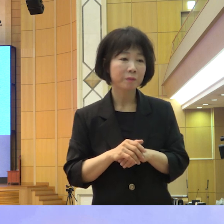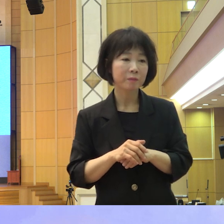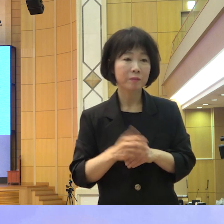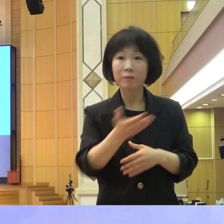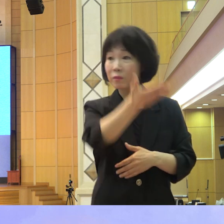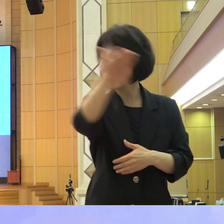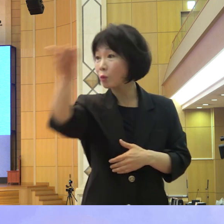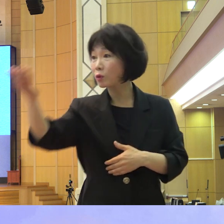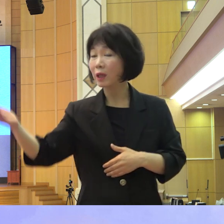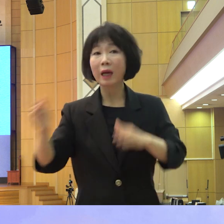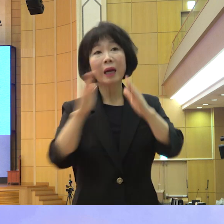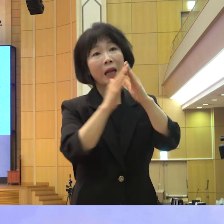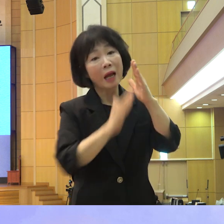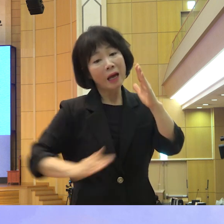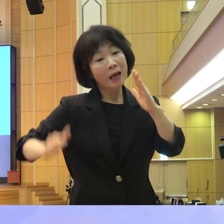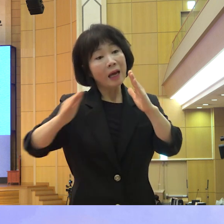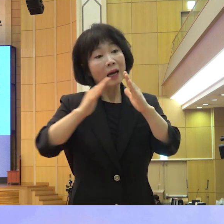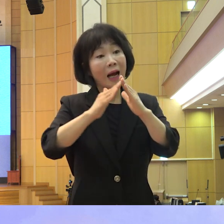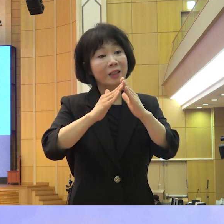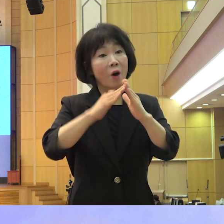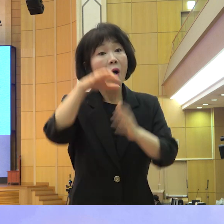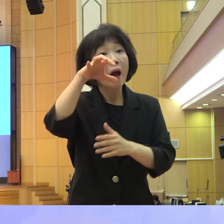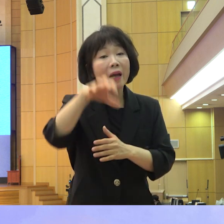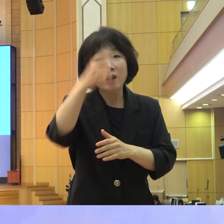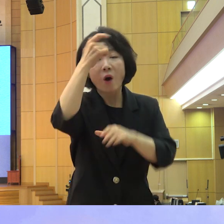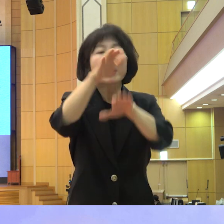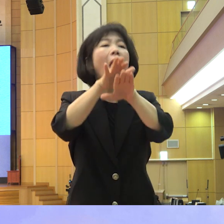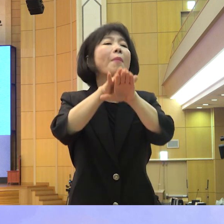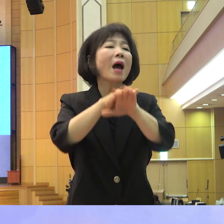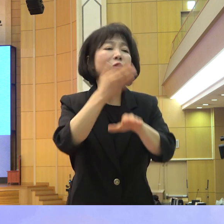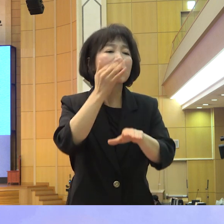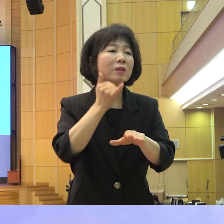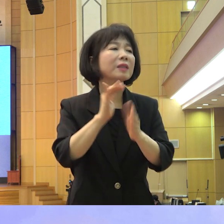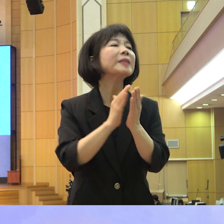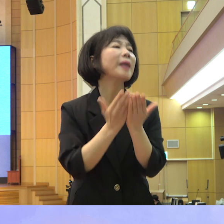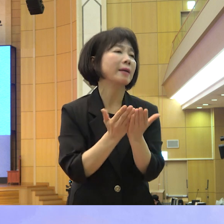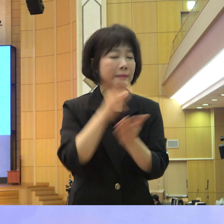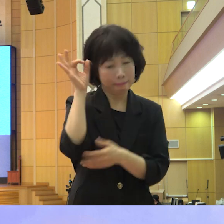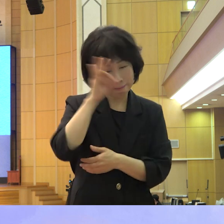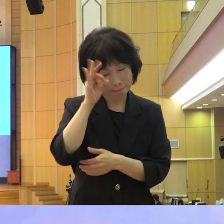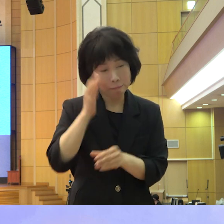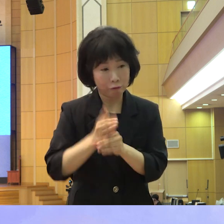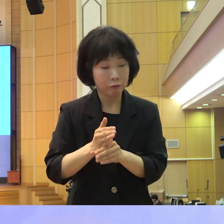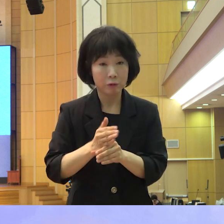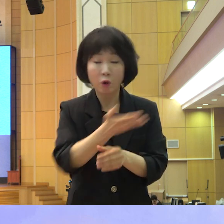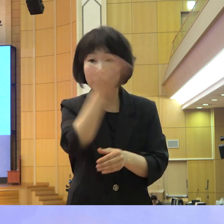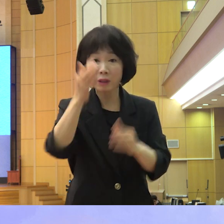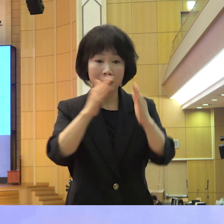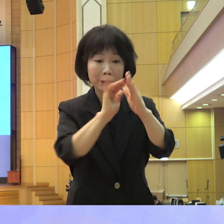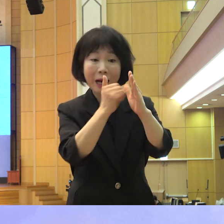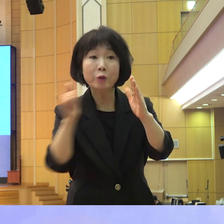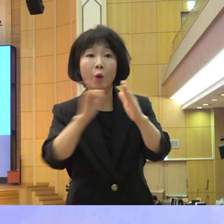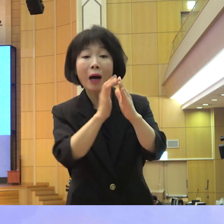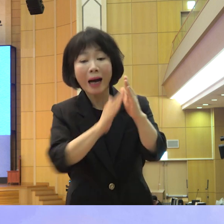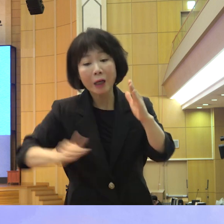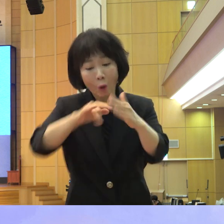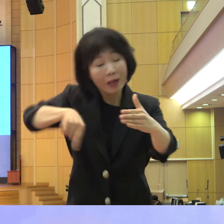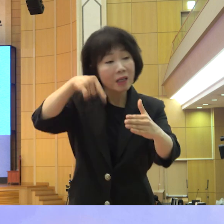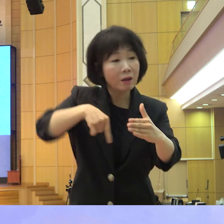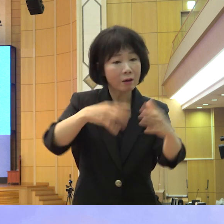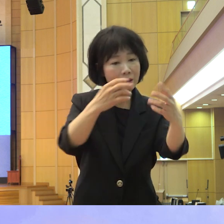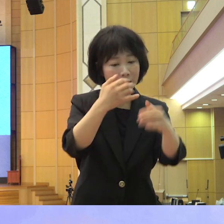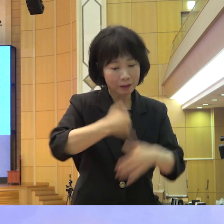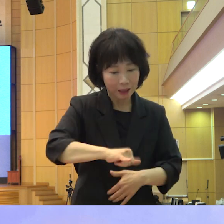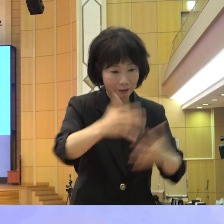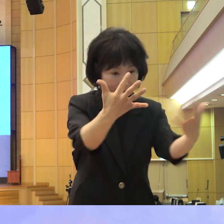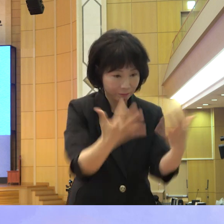가정 예배를 할 수 있는 책을 우리 교육자들이 열심히 찾았고, 심지어 서점도 직접 나가서 읽어보기도 하고,